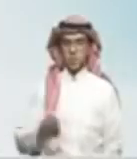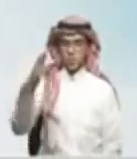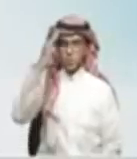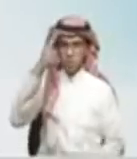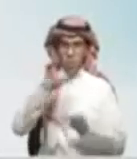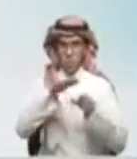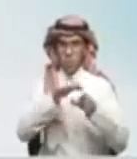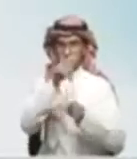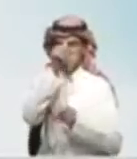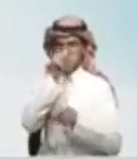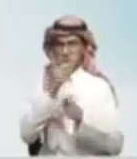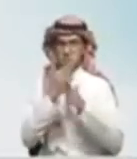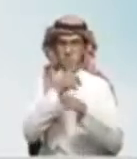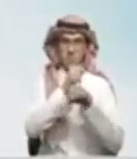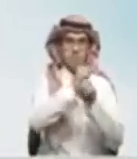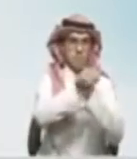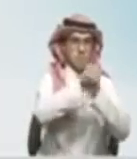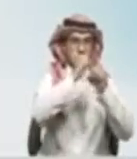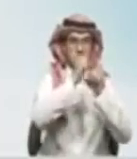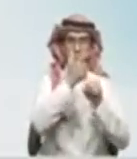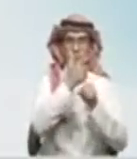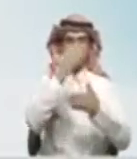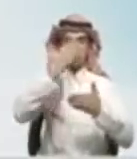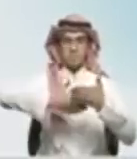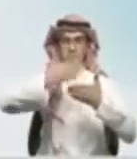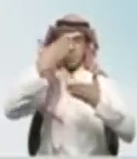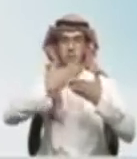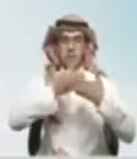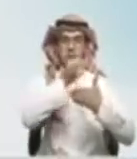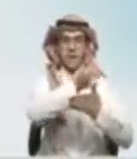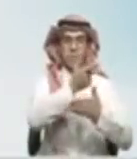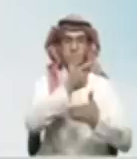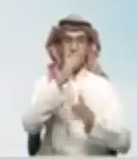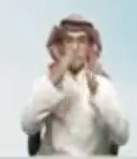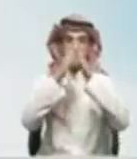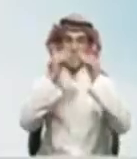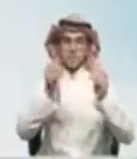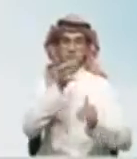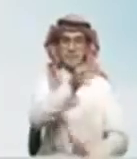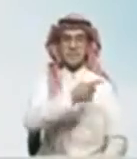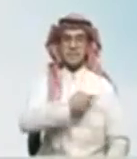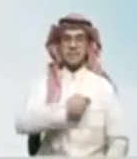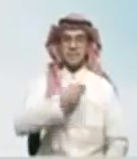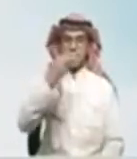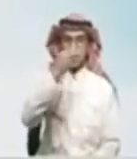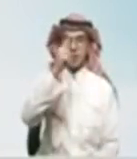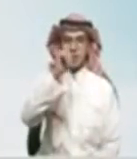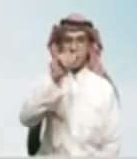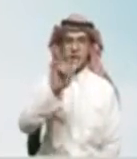المملكة تدين وتستنكر الهجوم الذي استهدف نقطة أمنية بمدينة العريش في جمهورية مصر العربية.